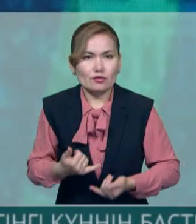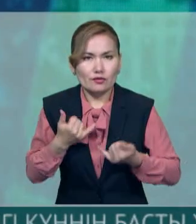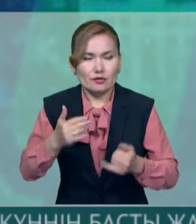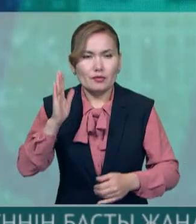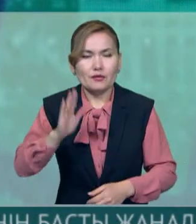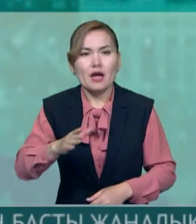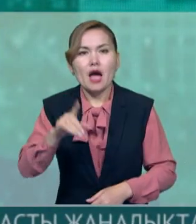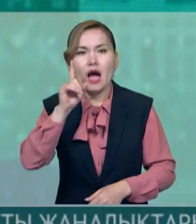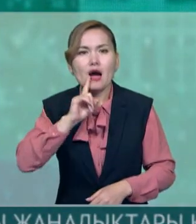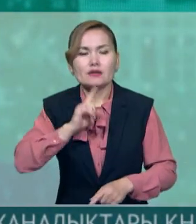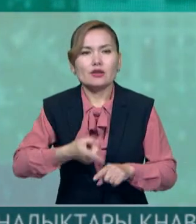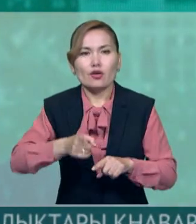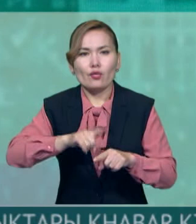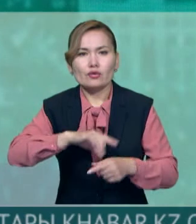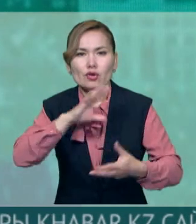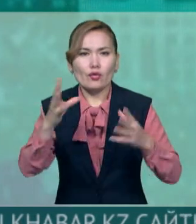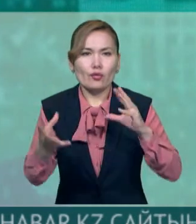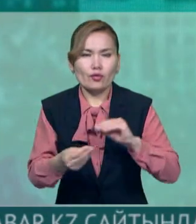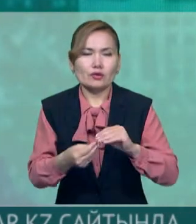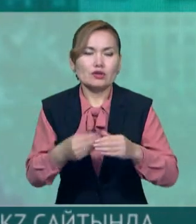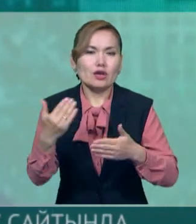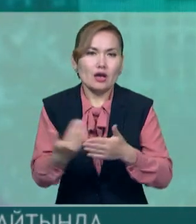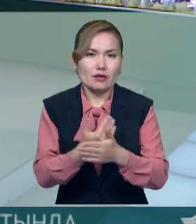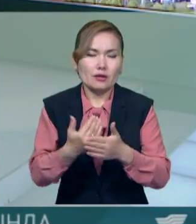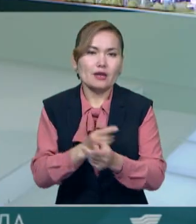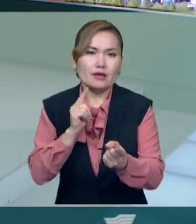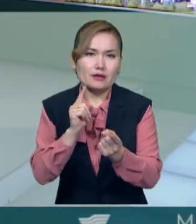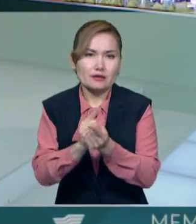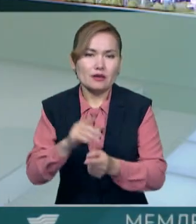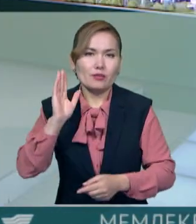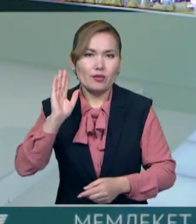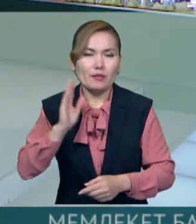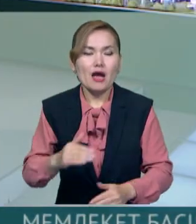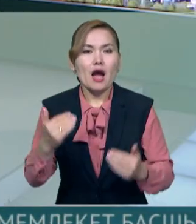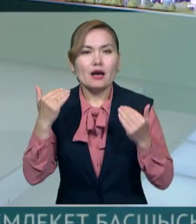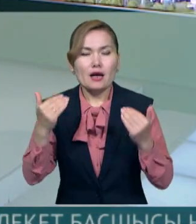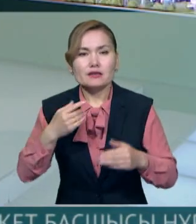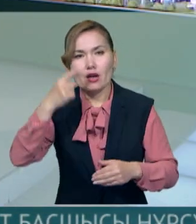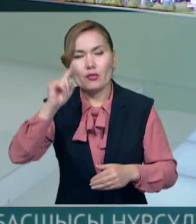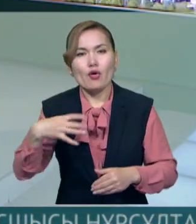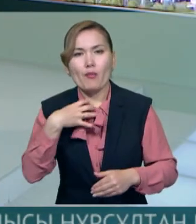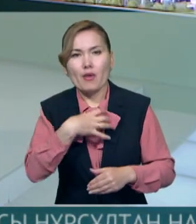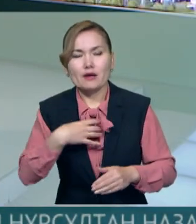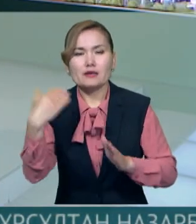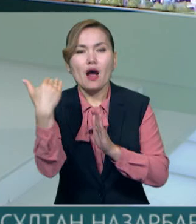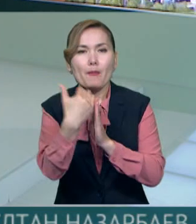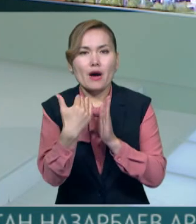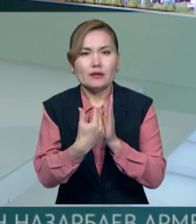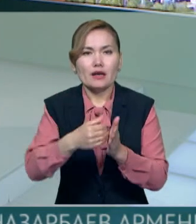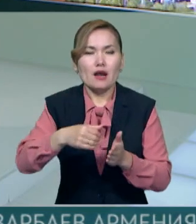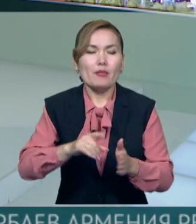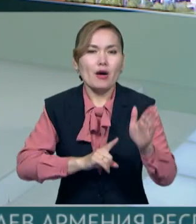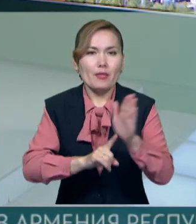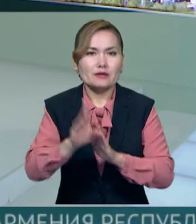келеді. Әзірге келіп түскен жаңалықтар легі осымен тәмам. Дәл қазір тікелей эфирге білу маңызды бағдарламасы шығады. Бүгінгі қозғалатын тақырып Қазақстан